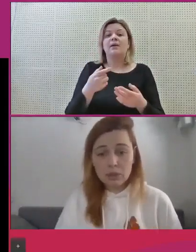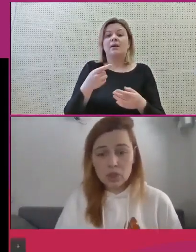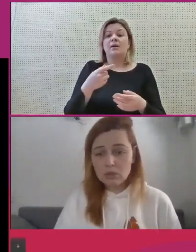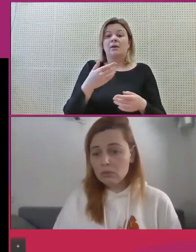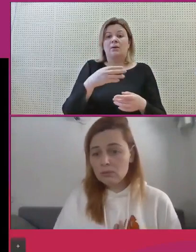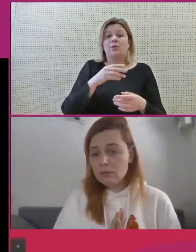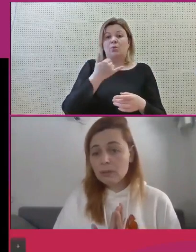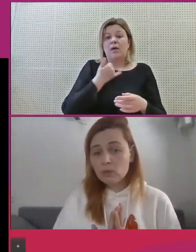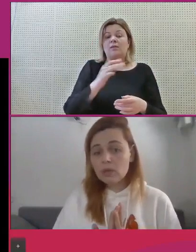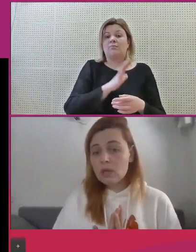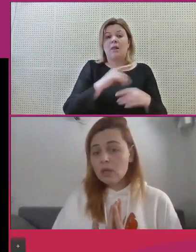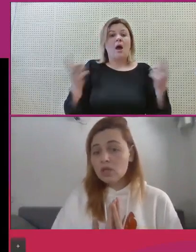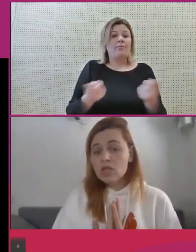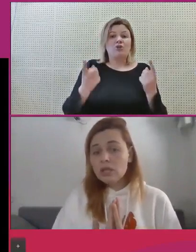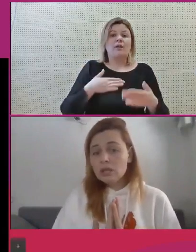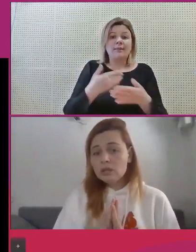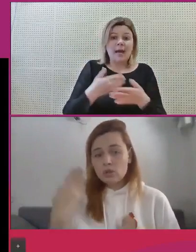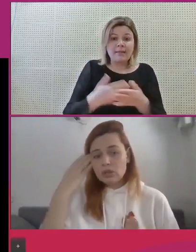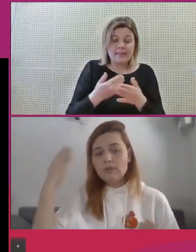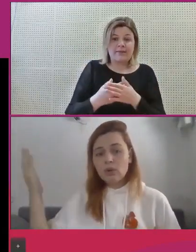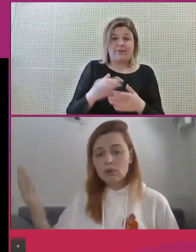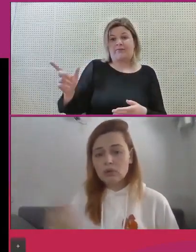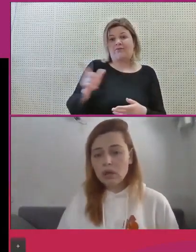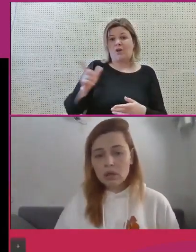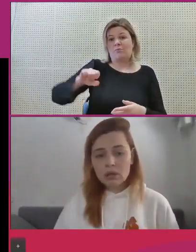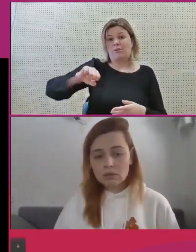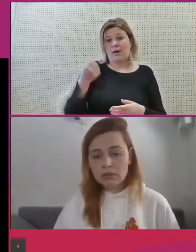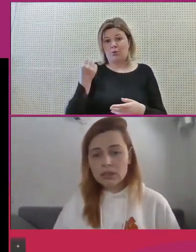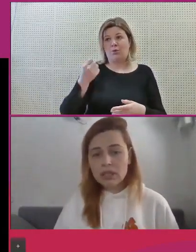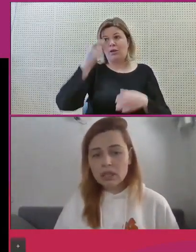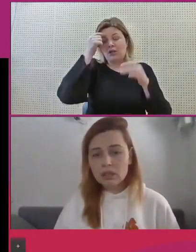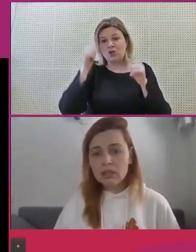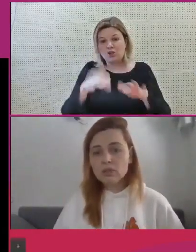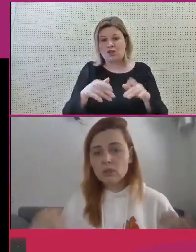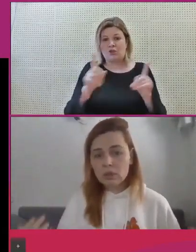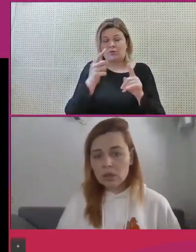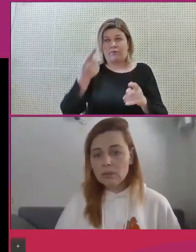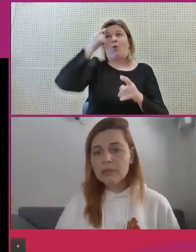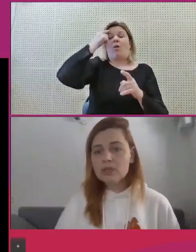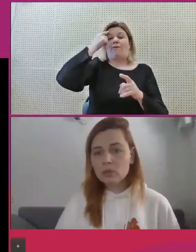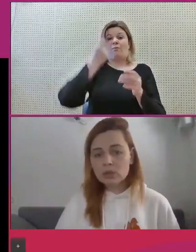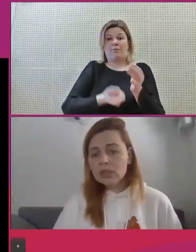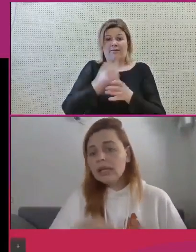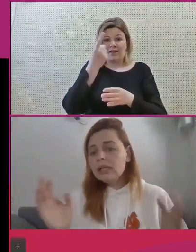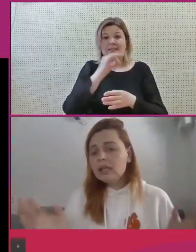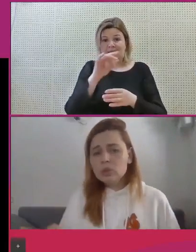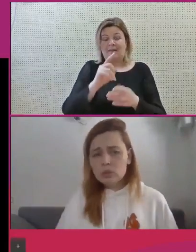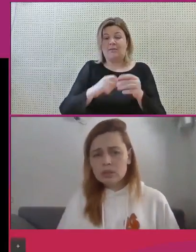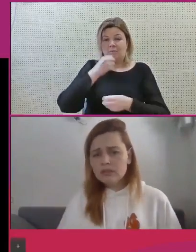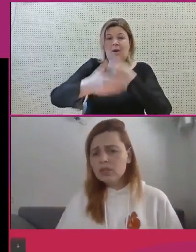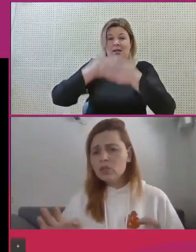инициатива обычная, вот мы две подруги решили, что-то нам в голову влетело, и все, и понеслось.